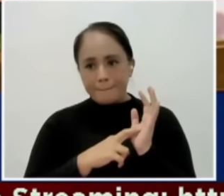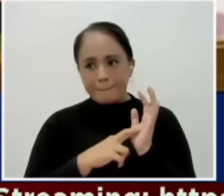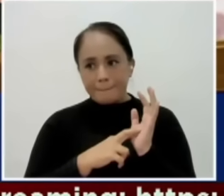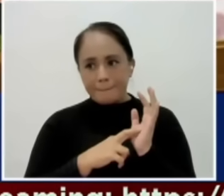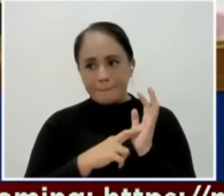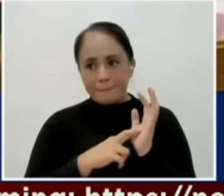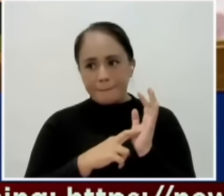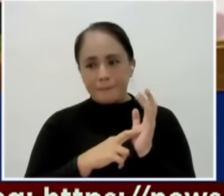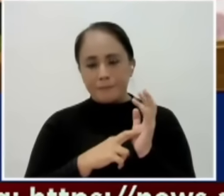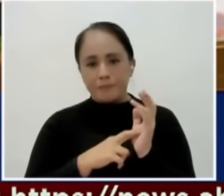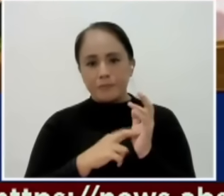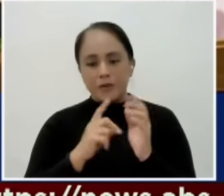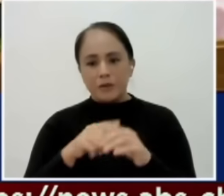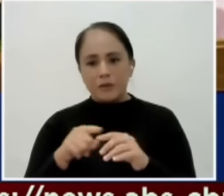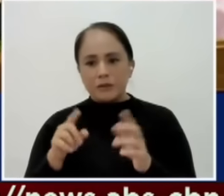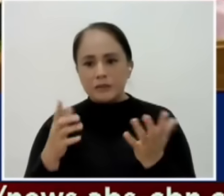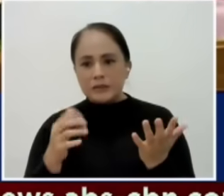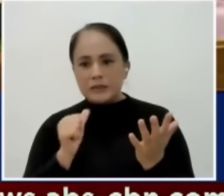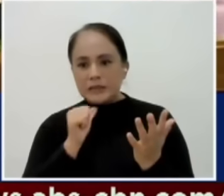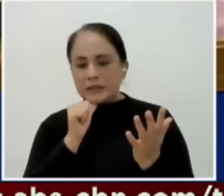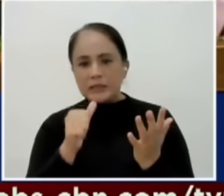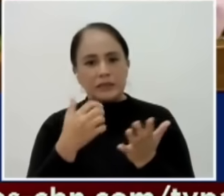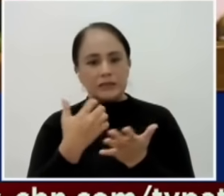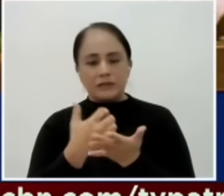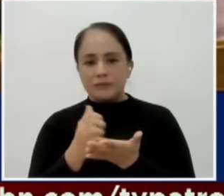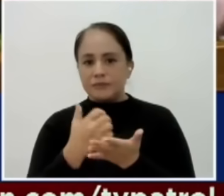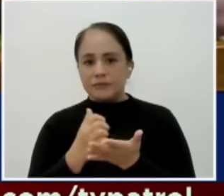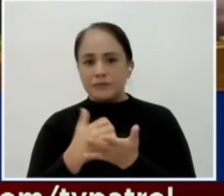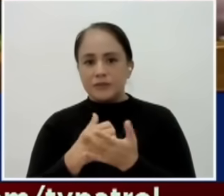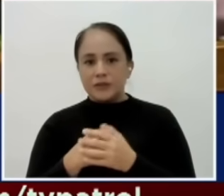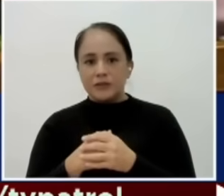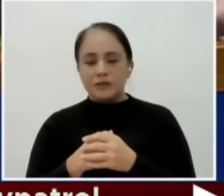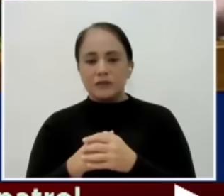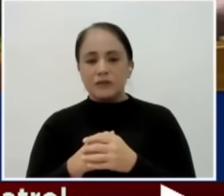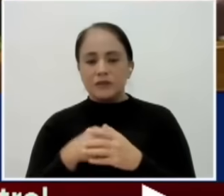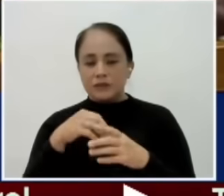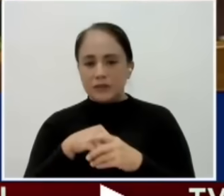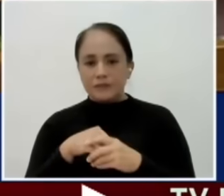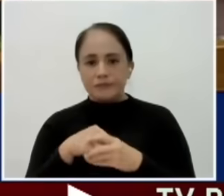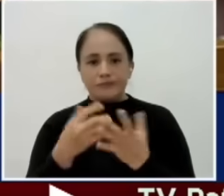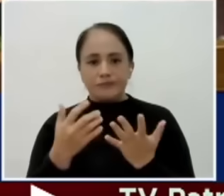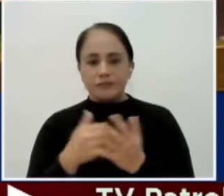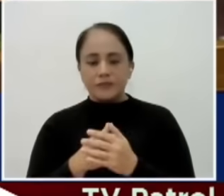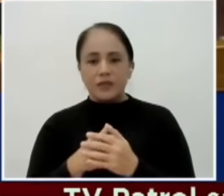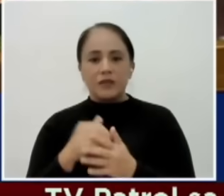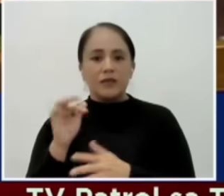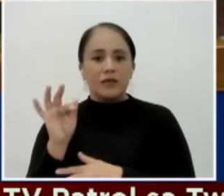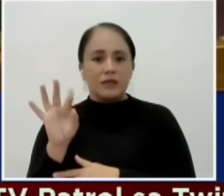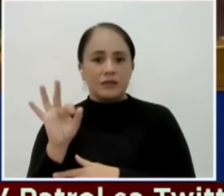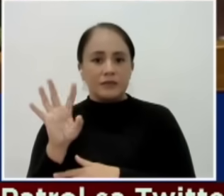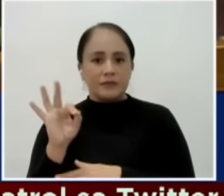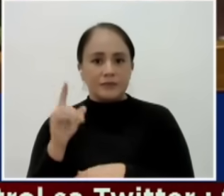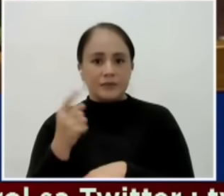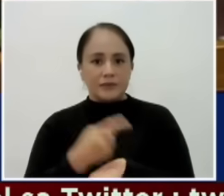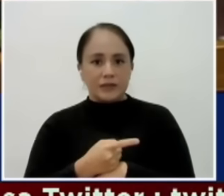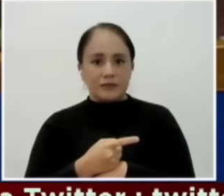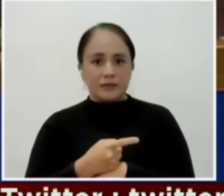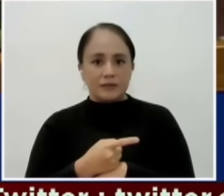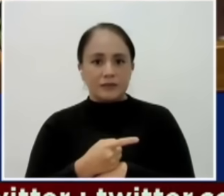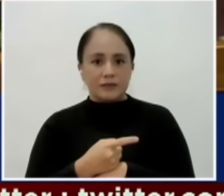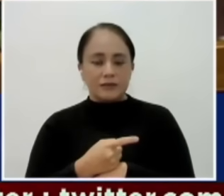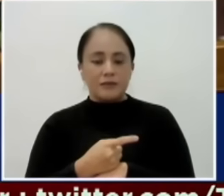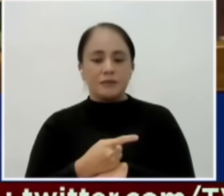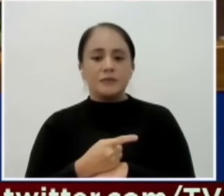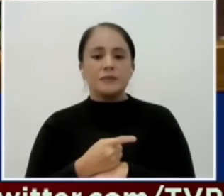Pero hindi po ito nagastos sa loob ng 19 days, kung